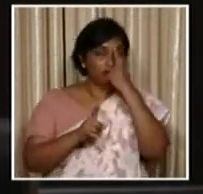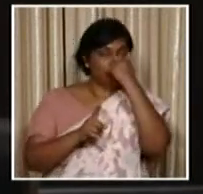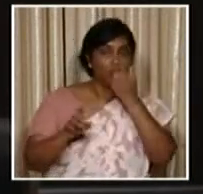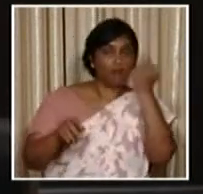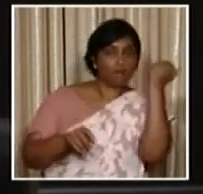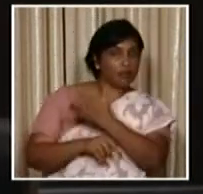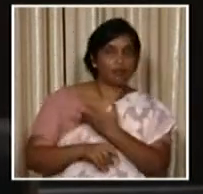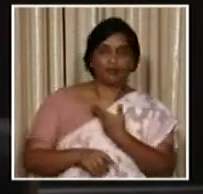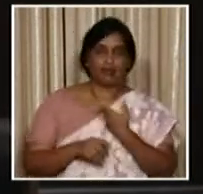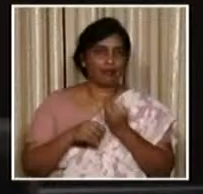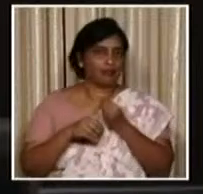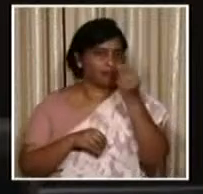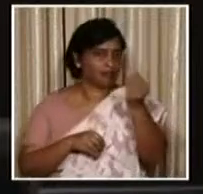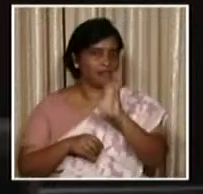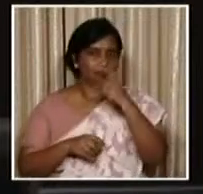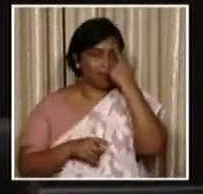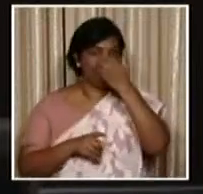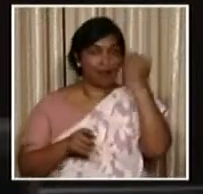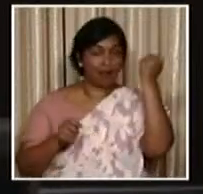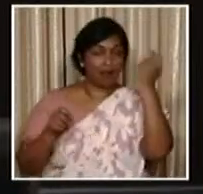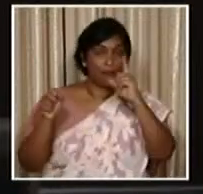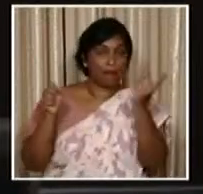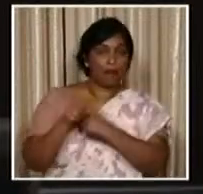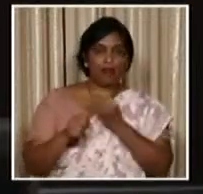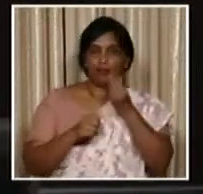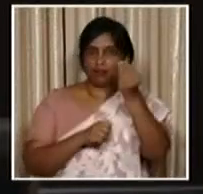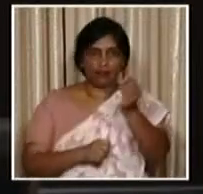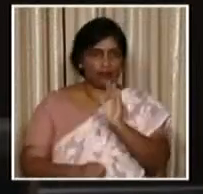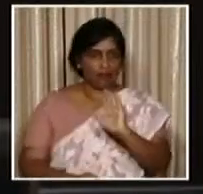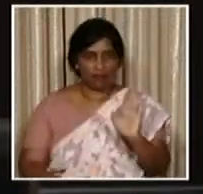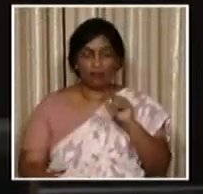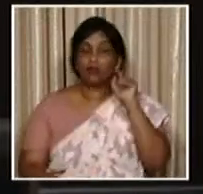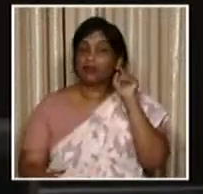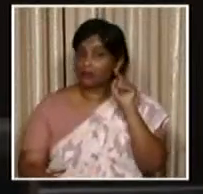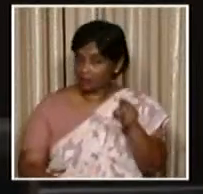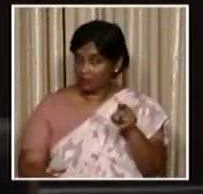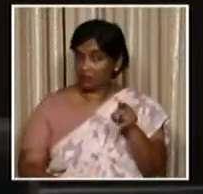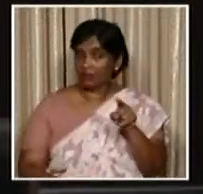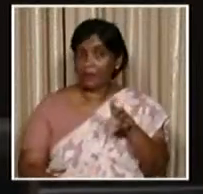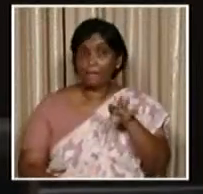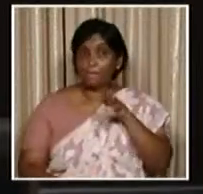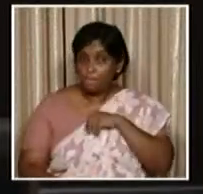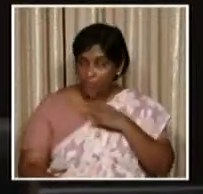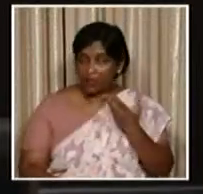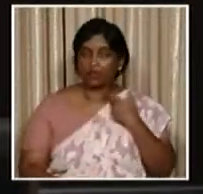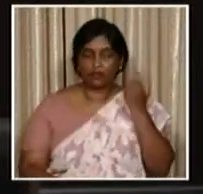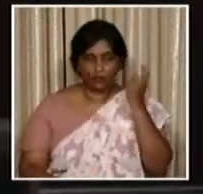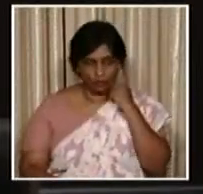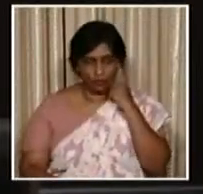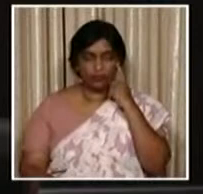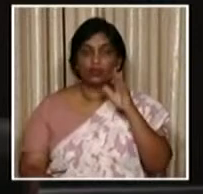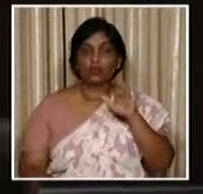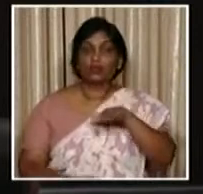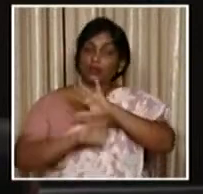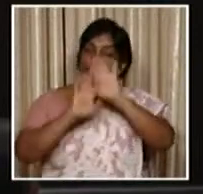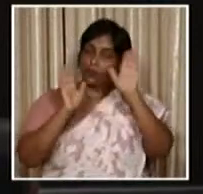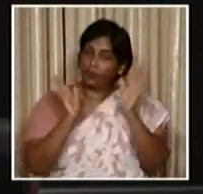ඉඩ තියන්න බෑ. කුරුසකාරයෝ මරන්න ඉඩ තියන්න බෑ. ඒ නිසා ඔබතුමා ඒකට එකඟ නැහැ කියලාත් අපි දන්නවා.